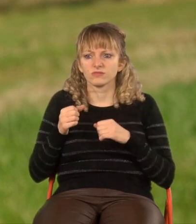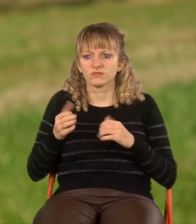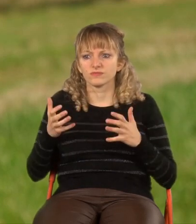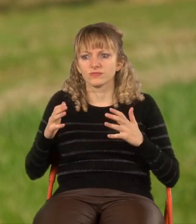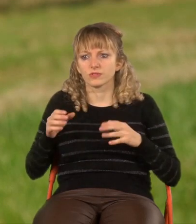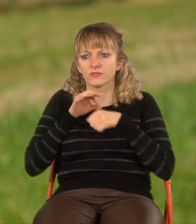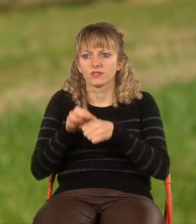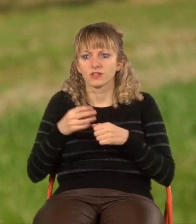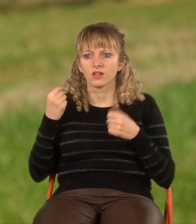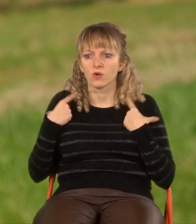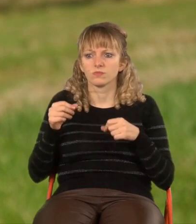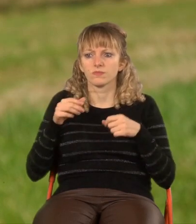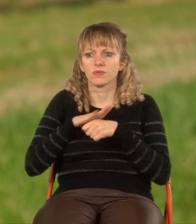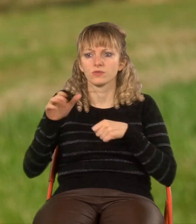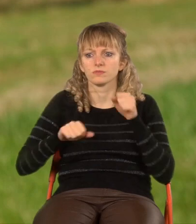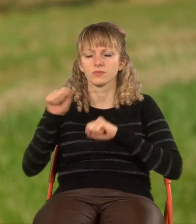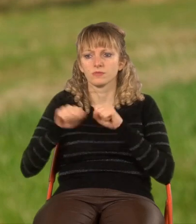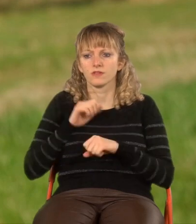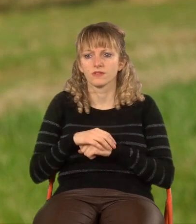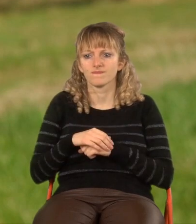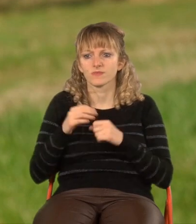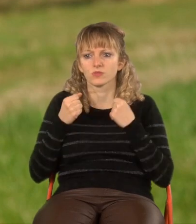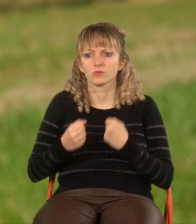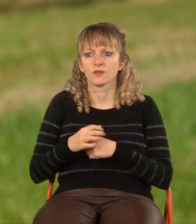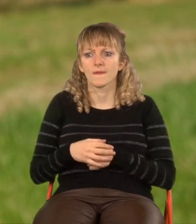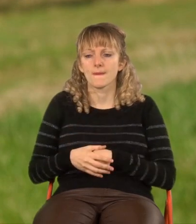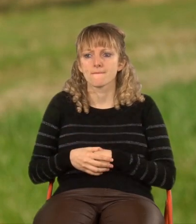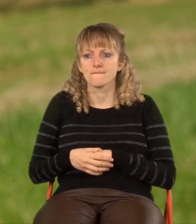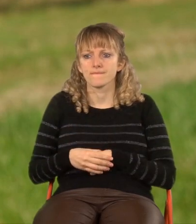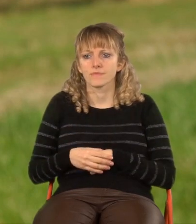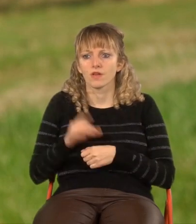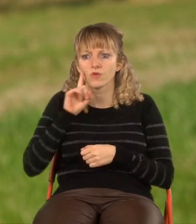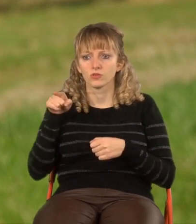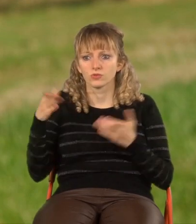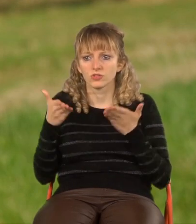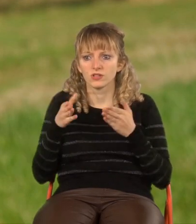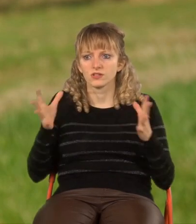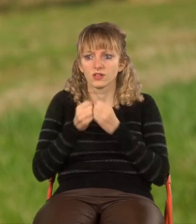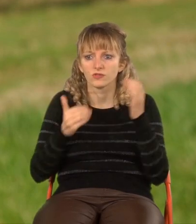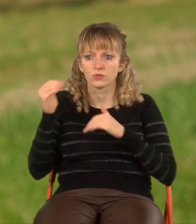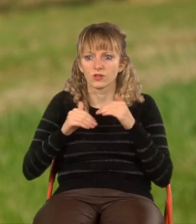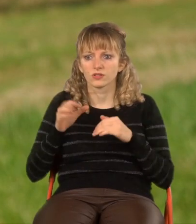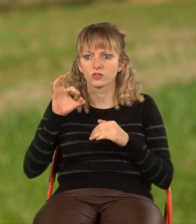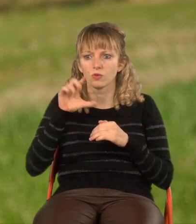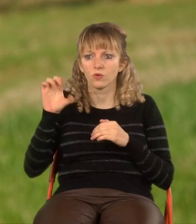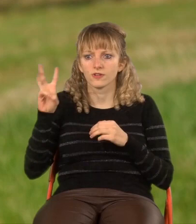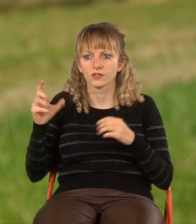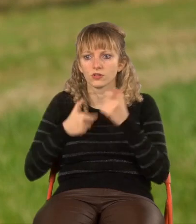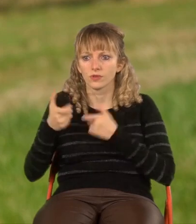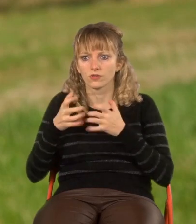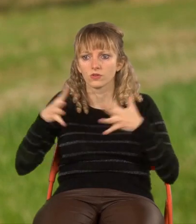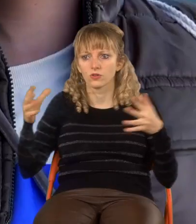predestynowane do wprowadzania w nie osób z niepełnosprawnościami. I właśnie tu, gdzie się znajdujemy, w Górach